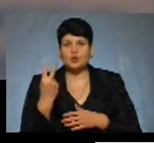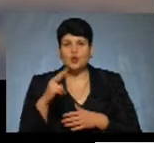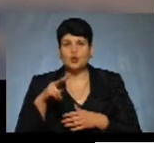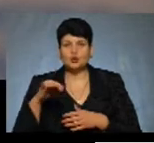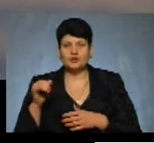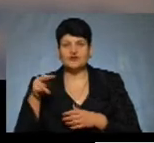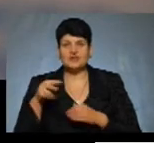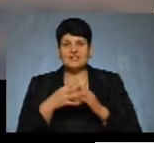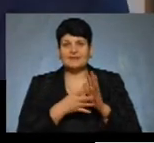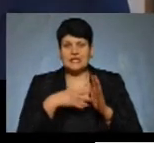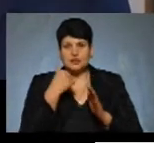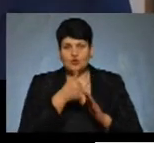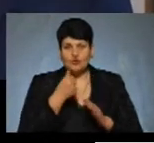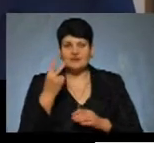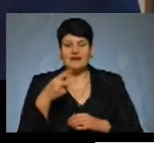року.